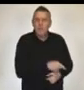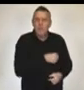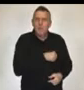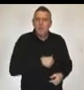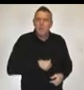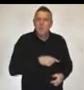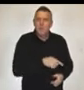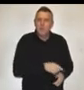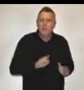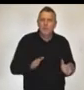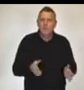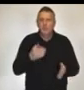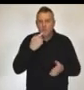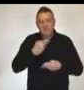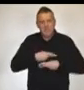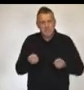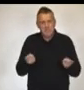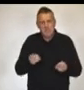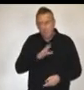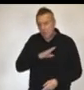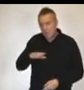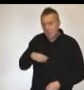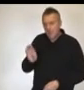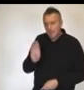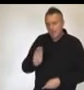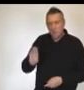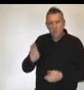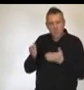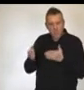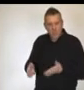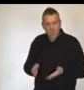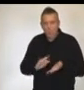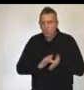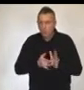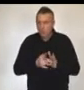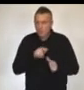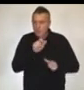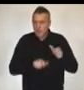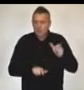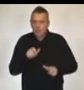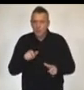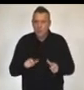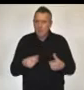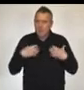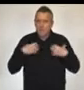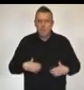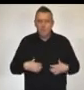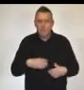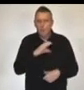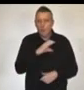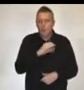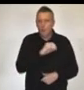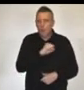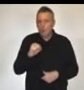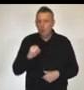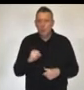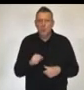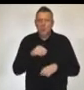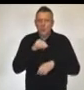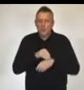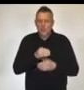ici, avec Claudine Bichet et avec l'ensemble des membres du COS, du Conseil d'orientation et de